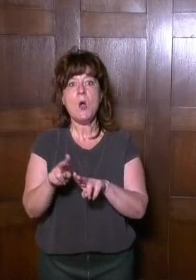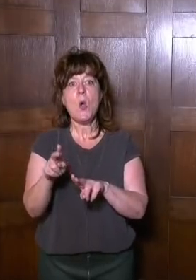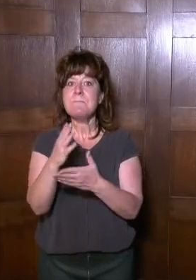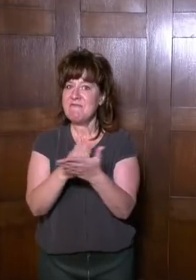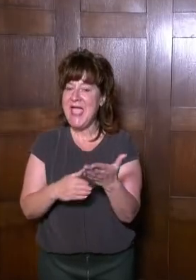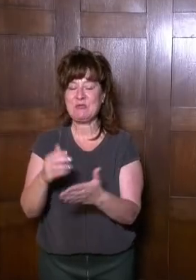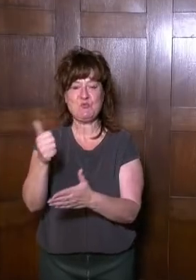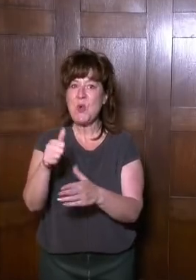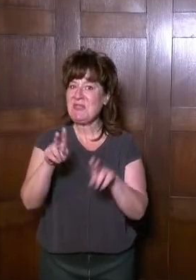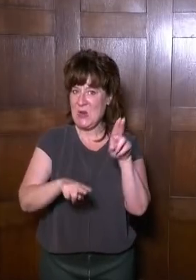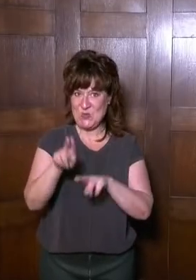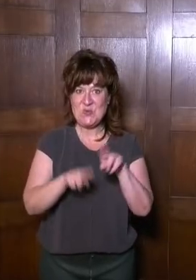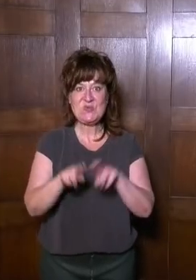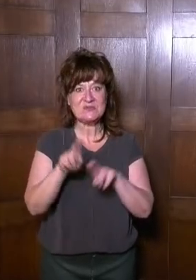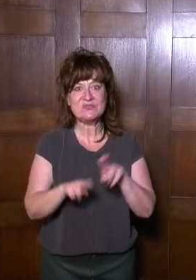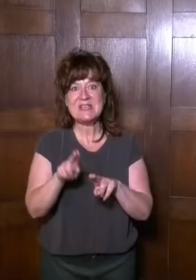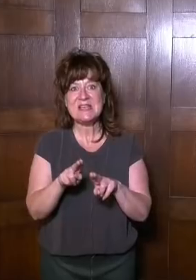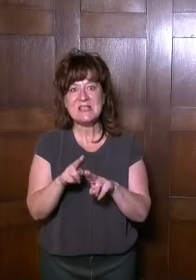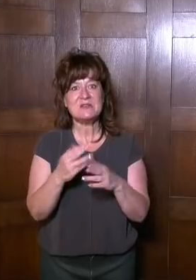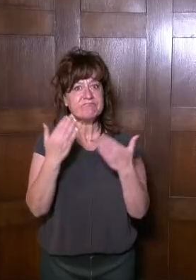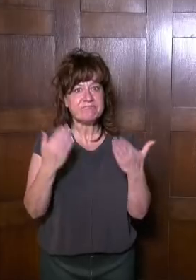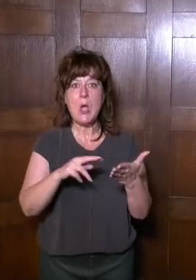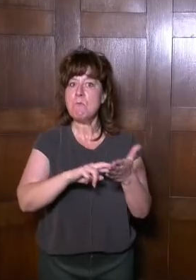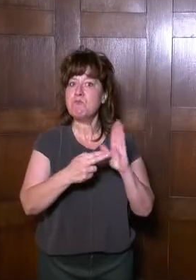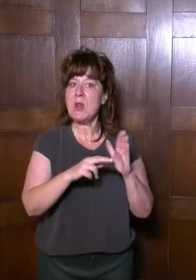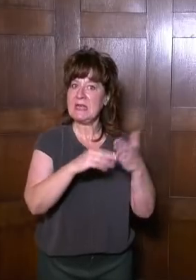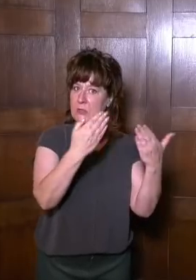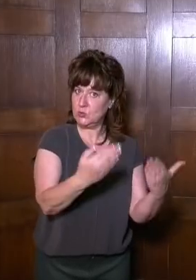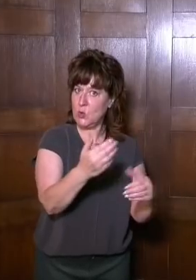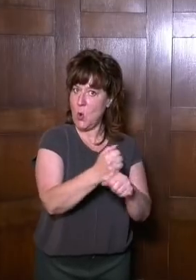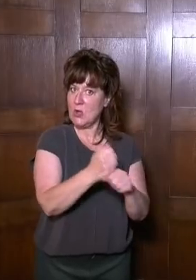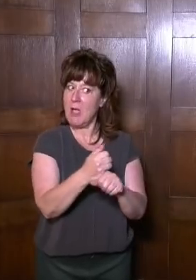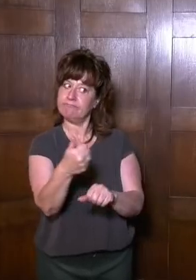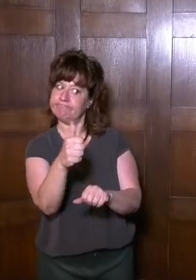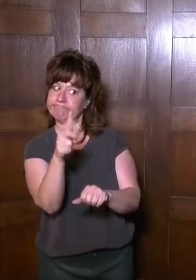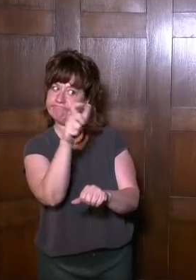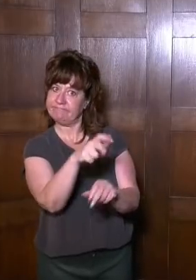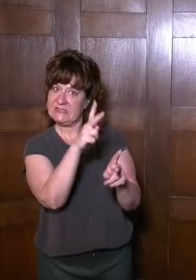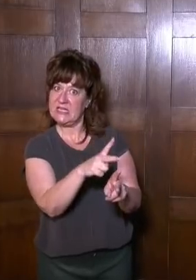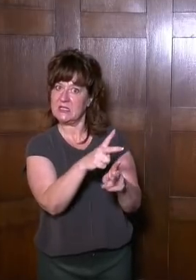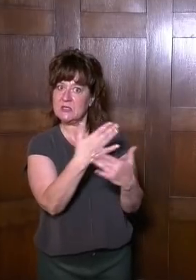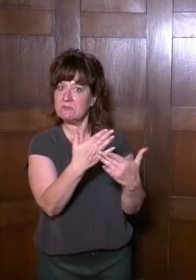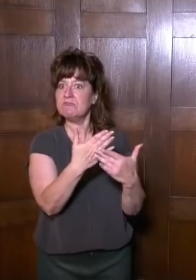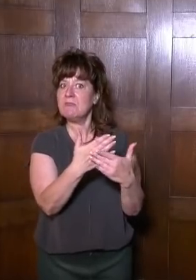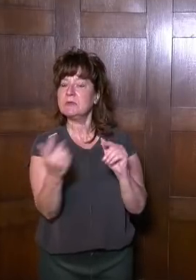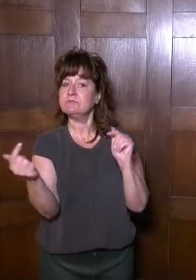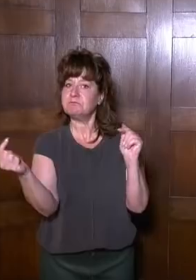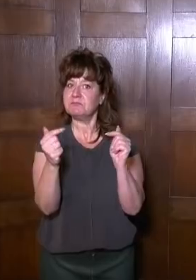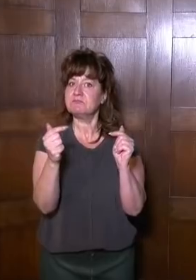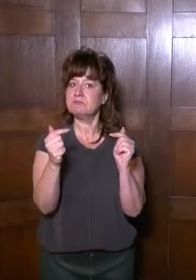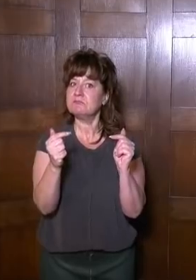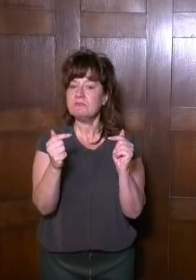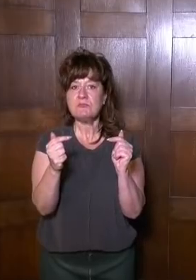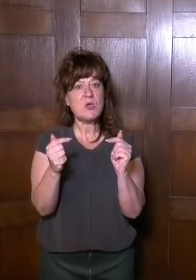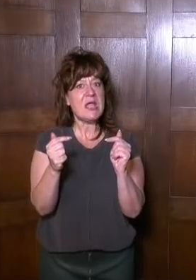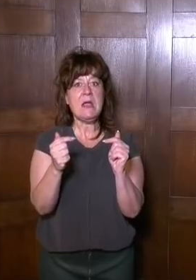dessen, was die Politik in den letzten Wochen und Monaten getan hat. Das darf so sein. Dissens gehört zu